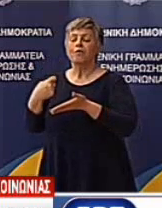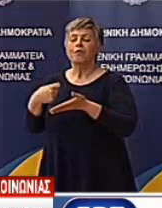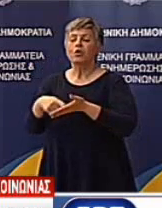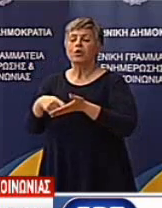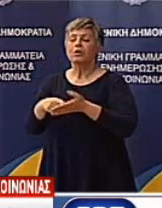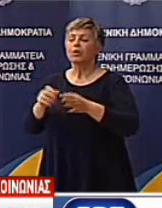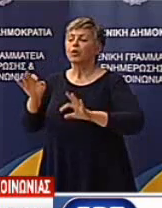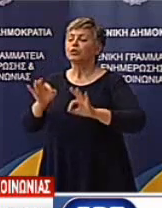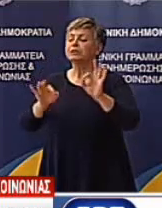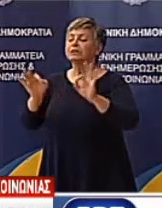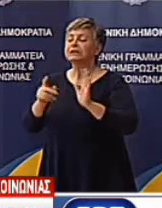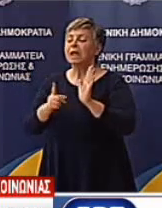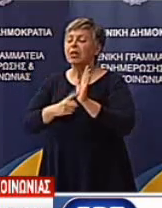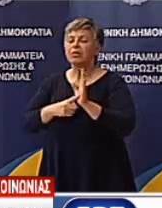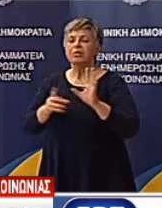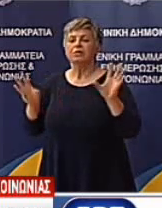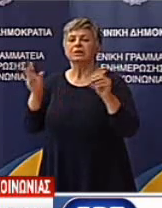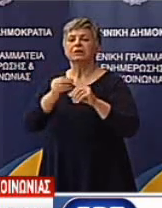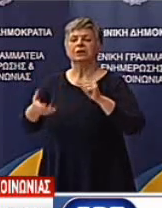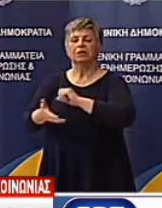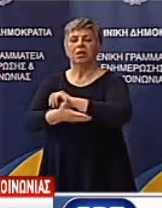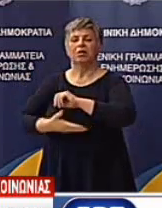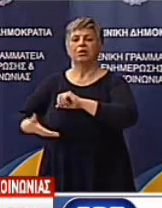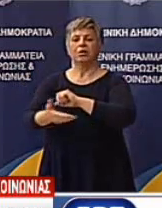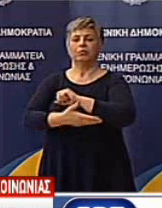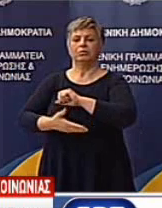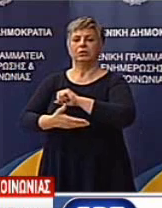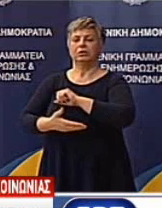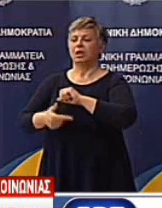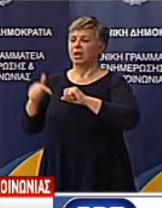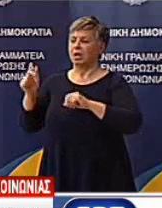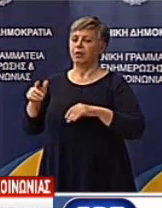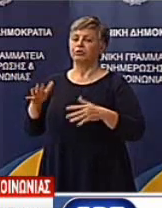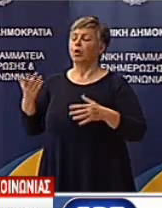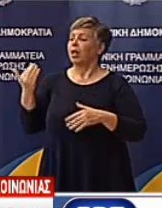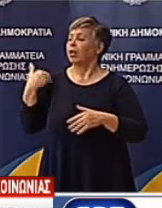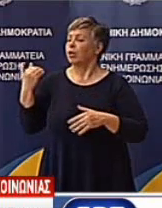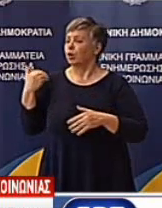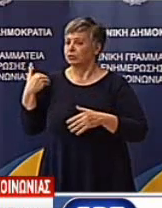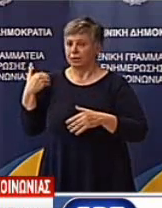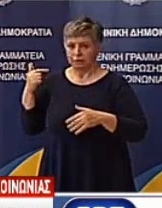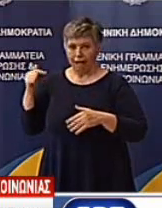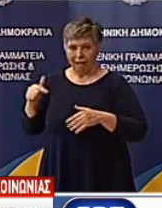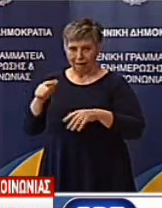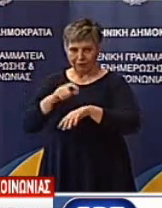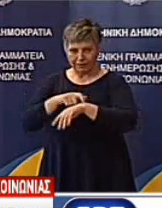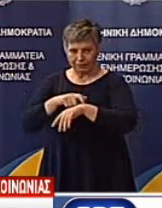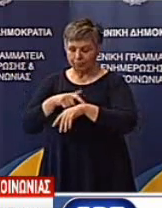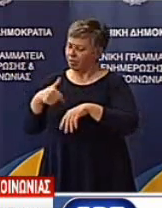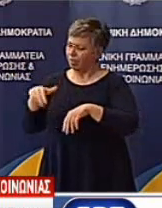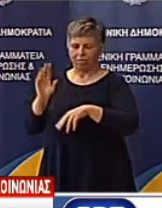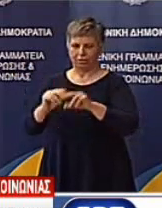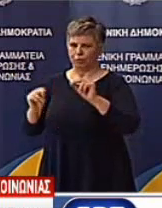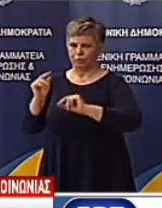τους αγρότες, αυτό όπως έχει επισημανθεί και τις προηγούμενες μέρες, δεν υπάρχει σε αυτή τη συζήτηση. Είναι κάτι το οποίο θα